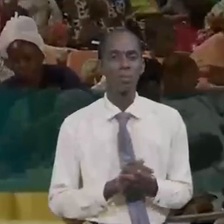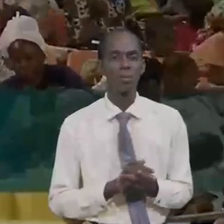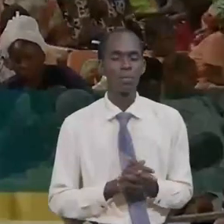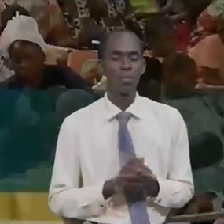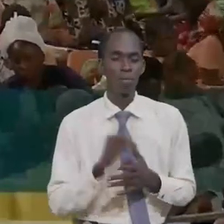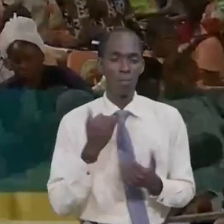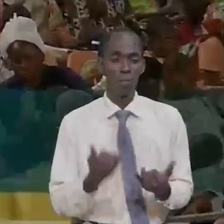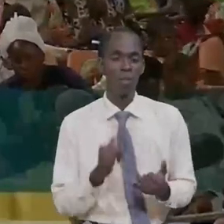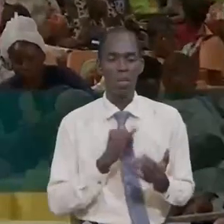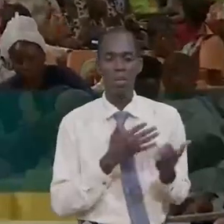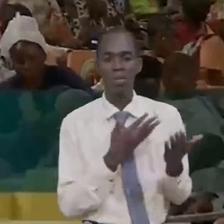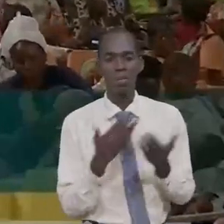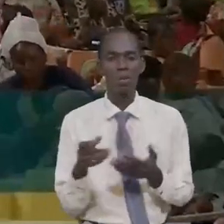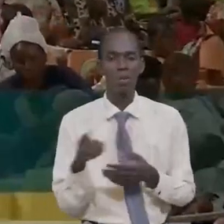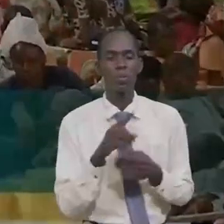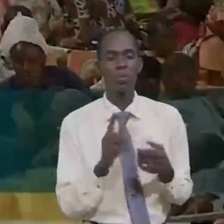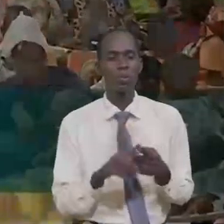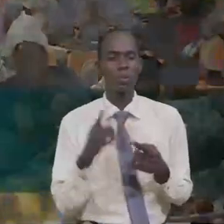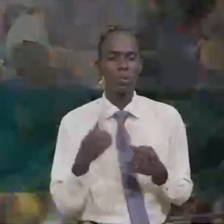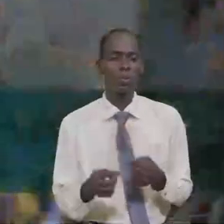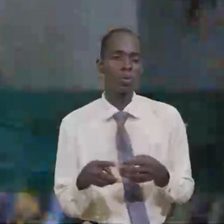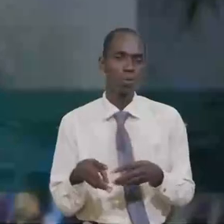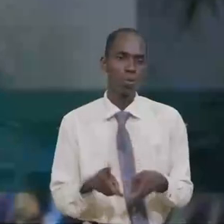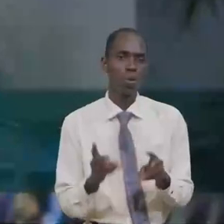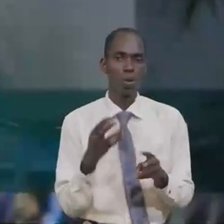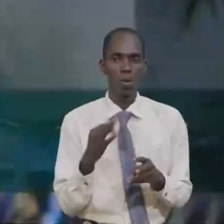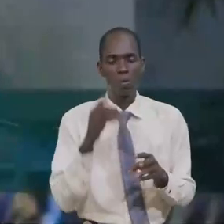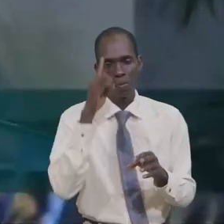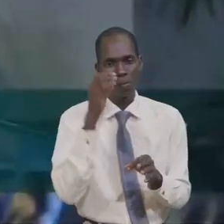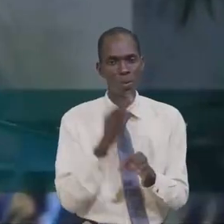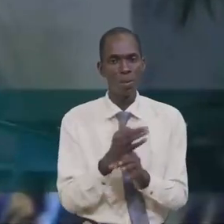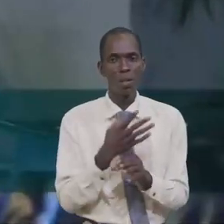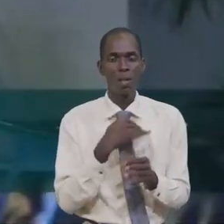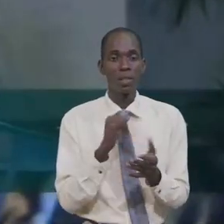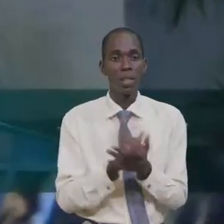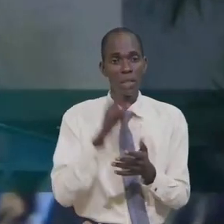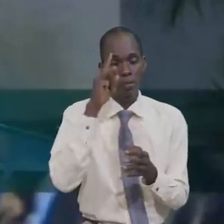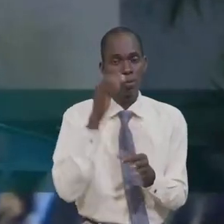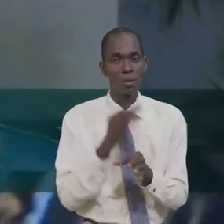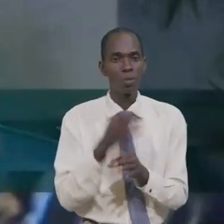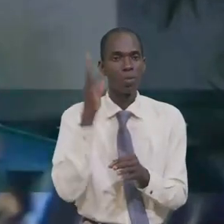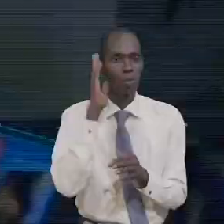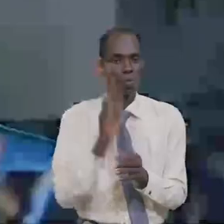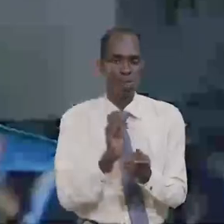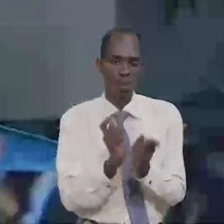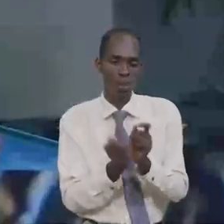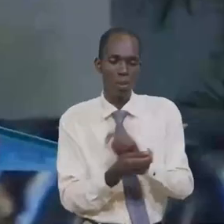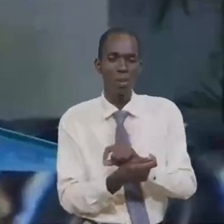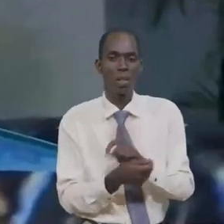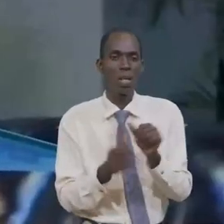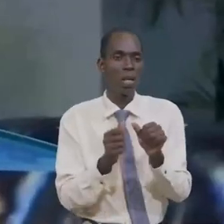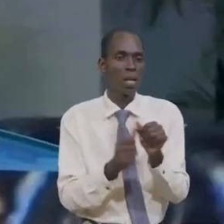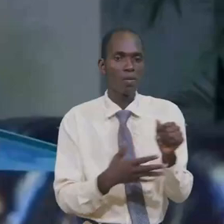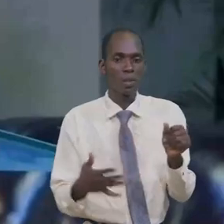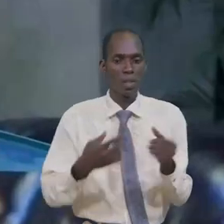je vous amène sur la plateforme de la foi et cette fois va tout transformer dans votre